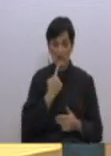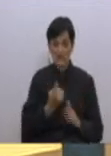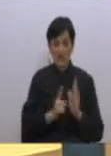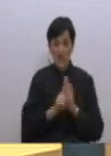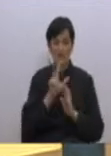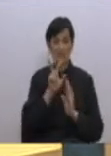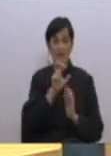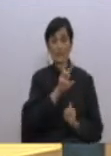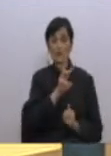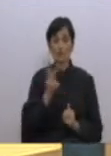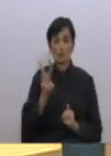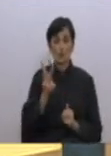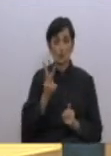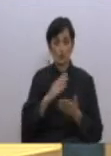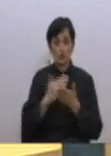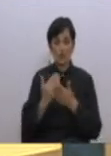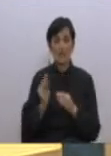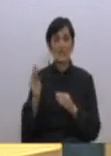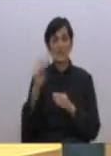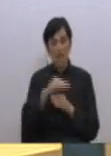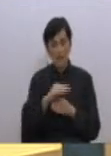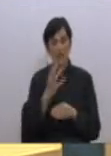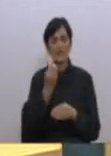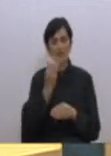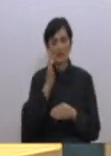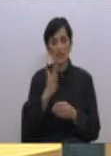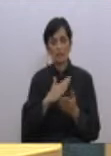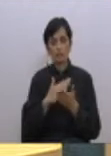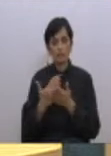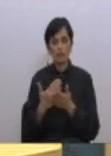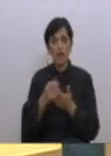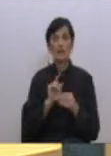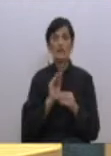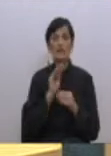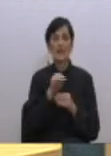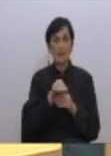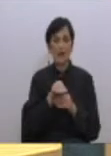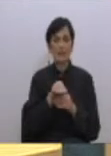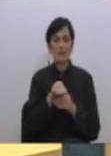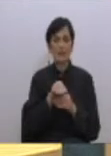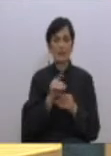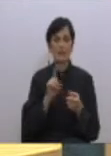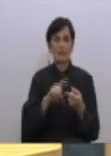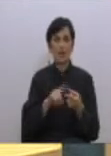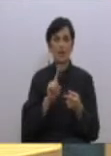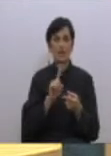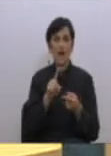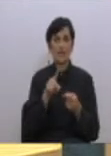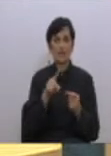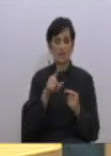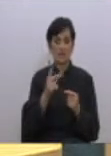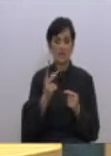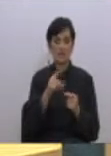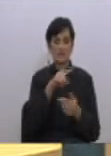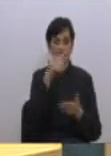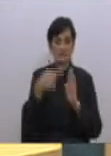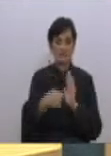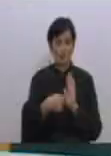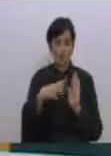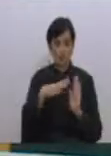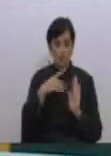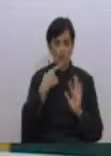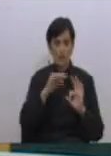samasi milioane, cels gamoț copilita, da, matebit, kidu, gamoț copa, amazet anhe. Asta în dacă aș revit, rața cașgher. Tidi, mă duc.